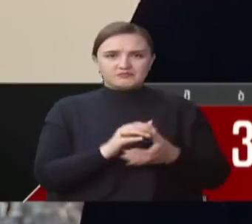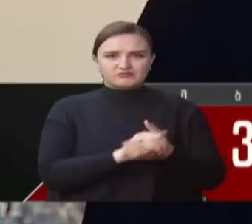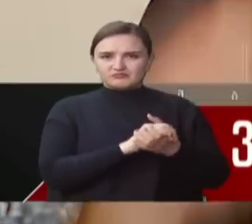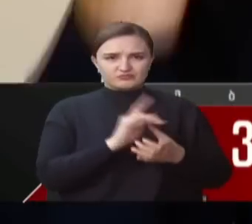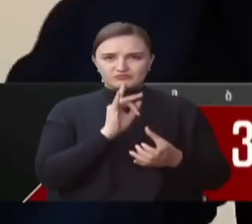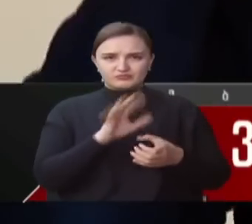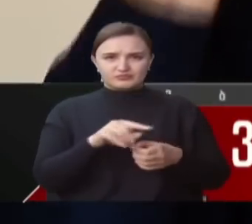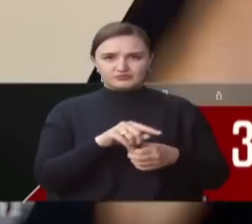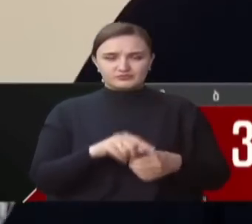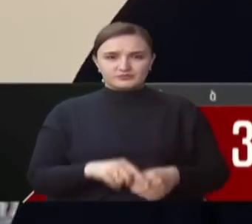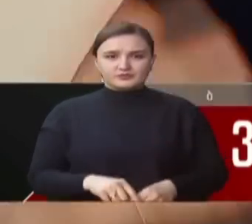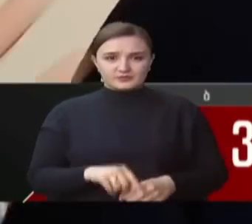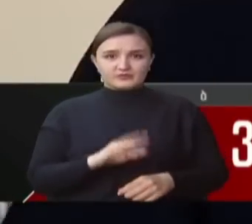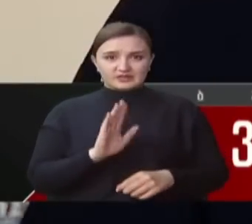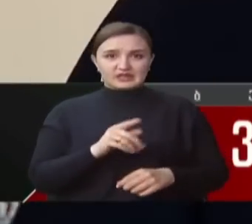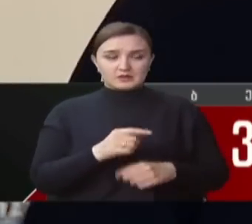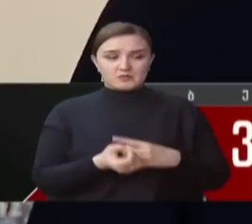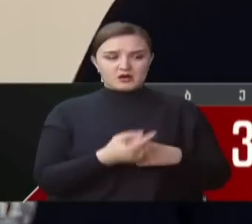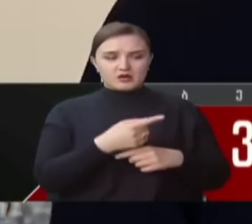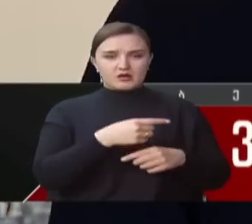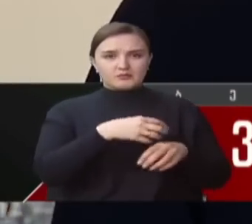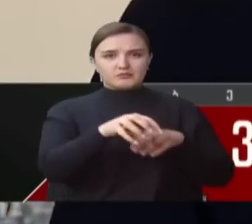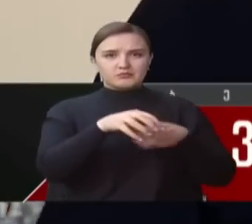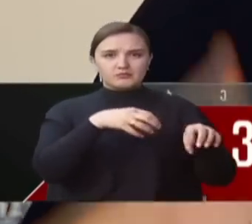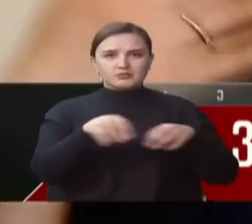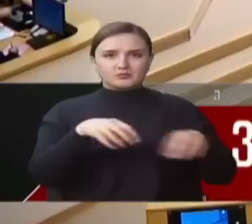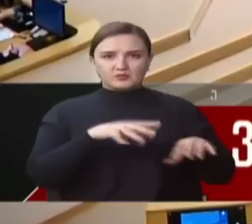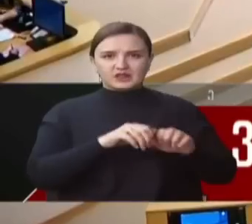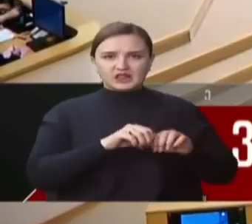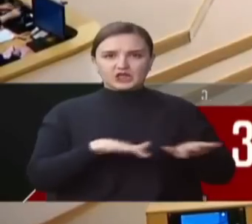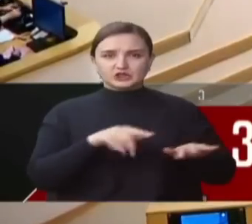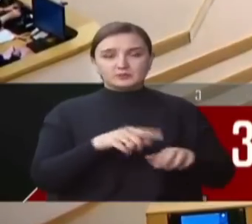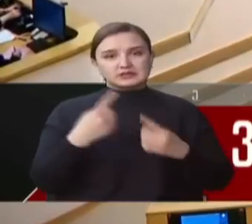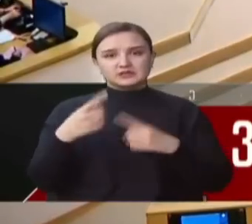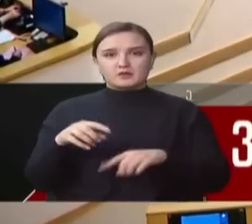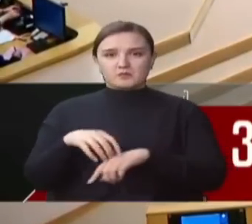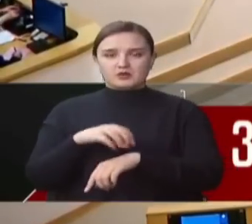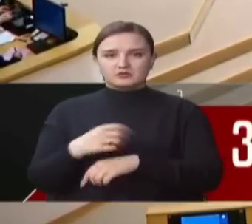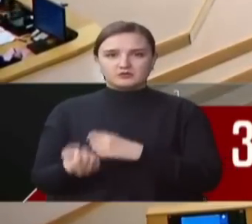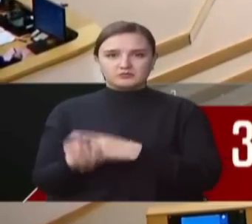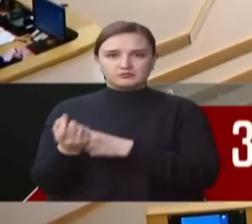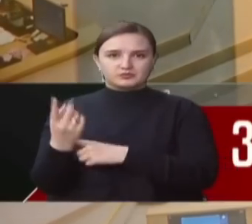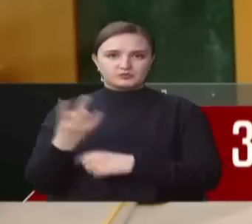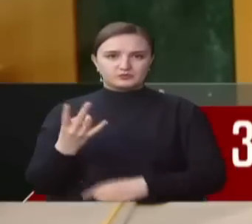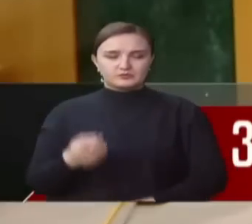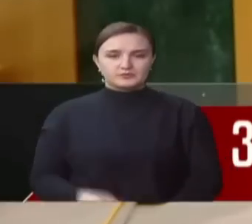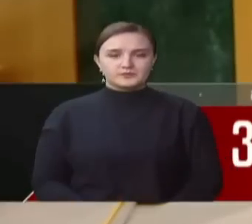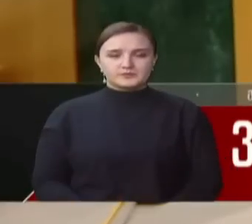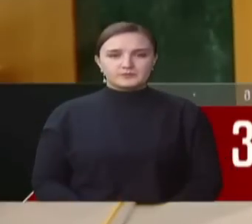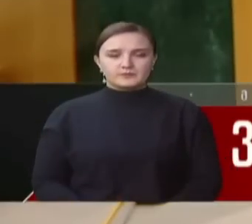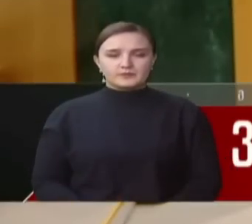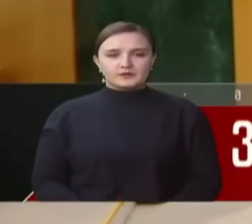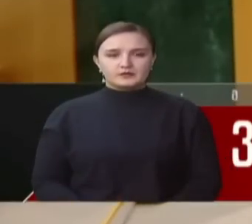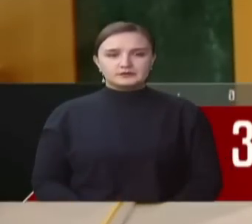იქნება კარგი. Იმიტომ რომ გაჩნდება სივრცე სხვა ნორმალური ოპოზიციური პარტიებისთვის. Მერაბიშვილს საფრთხე და რადა უფრო ლუსტრაციის ლაკმუსად